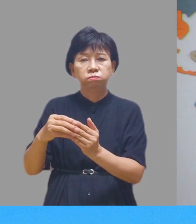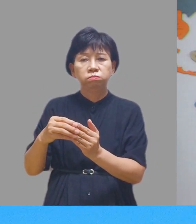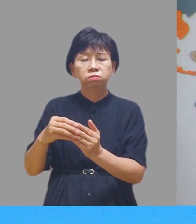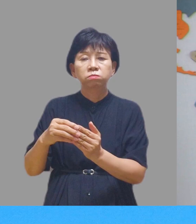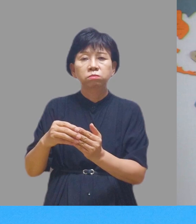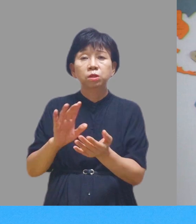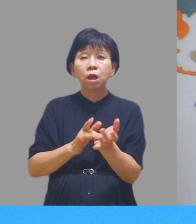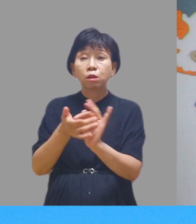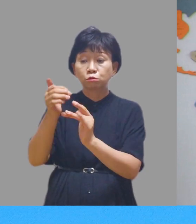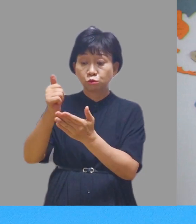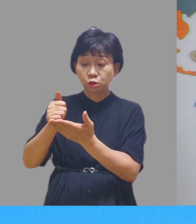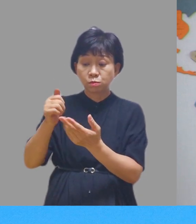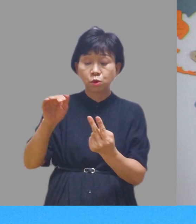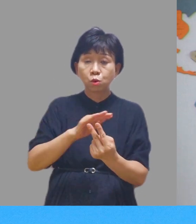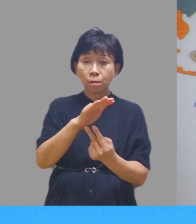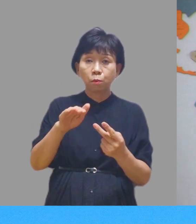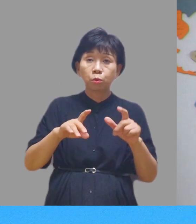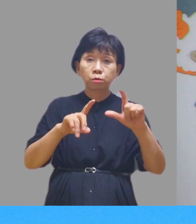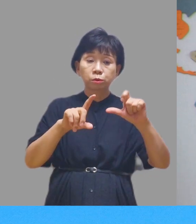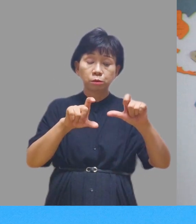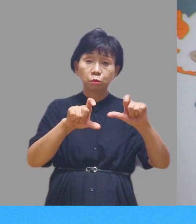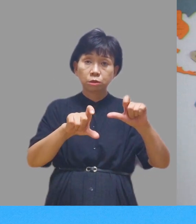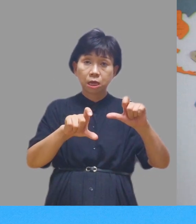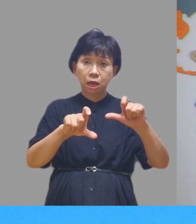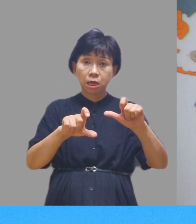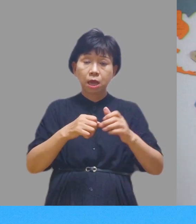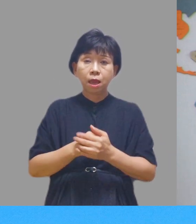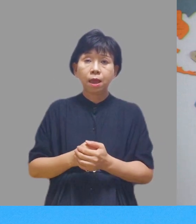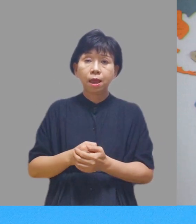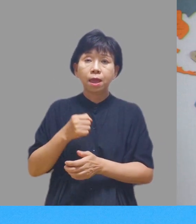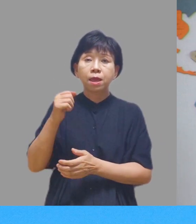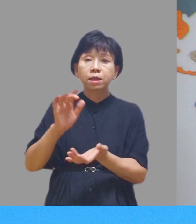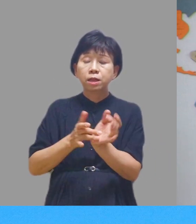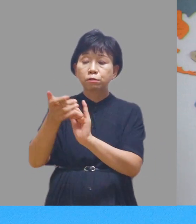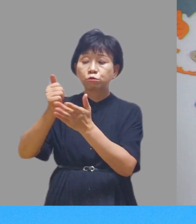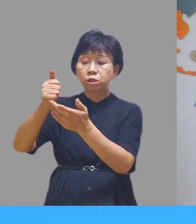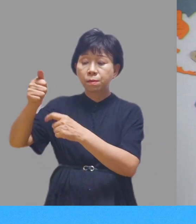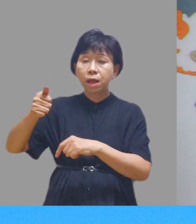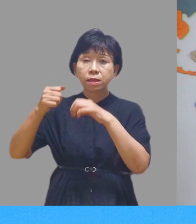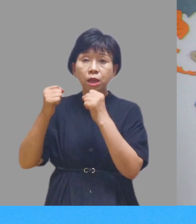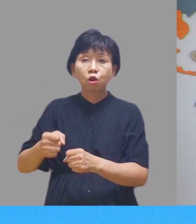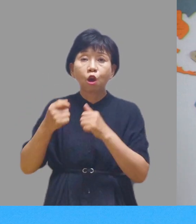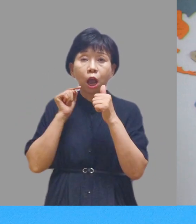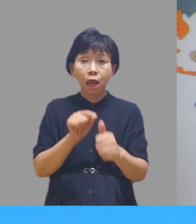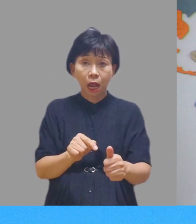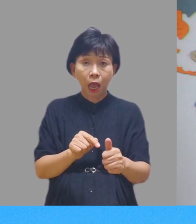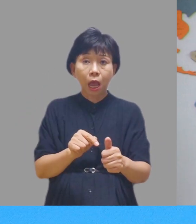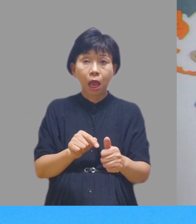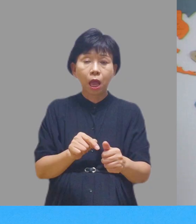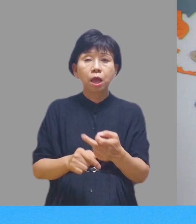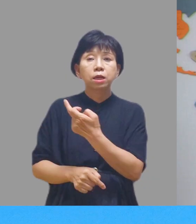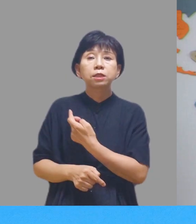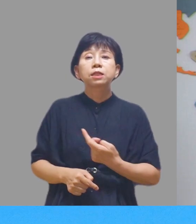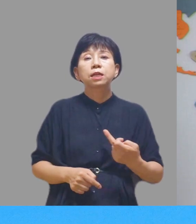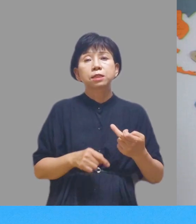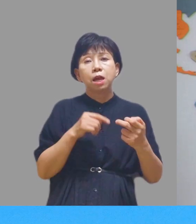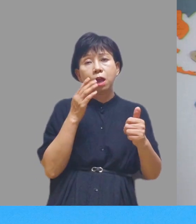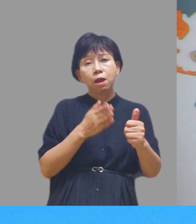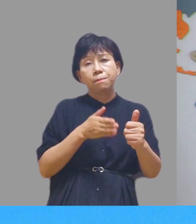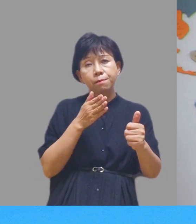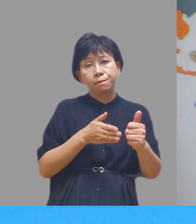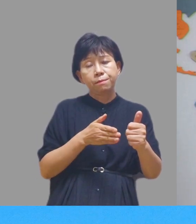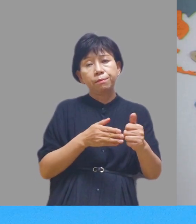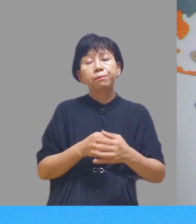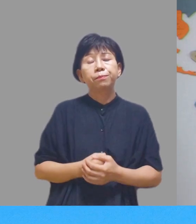이것이 바로 예수님이 요한복음 15장에서 내 안에 거하라 말씀하시며 제자들에게 원하셨던